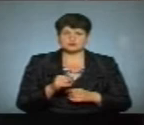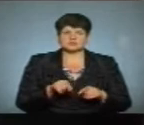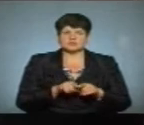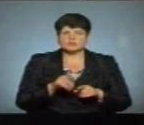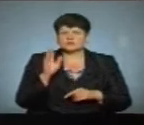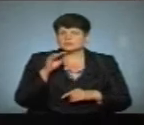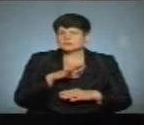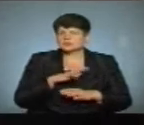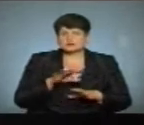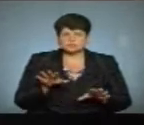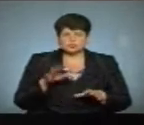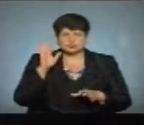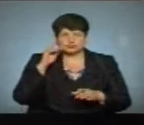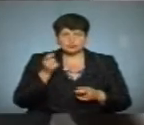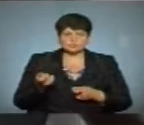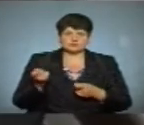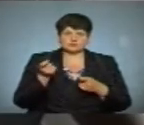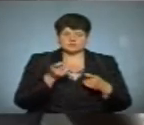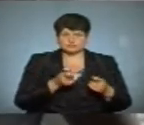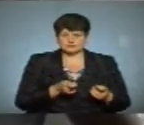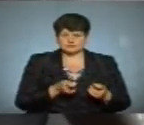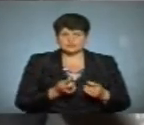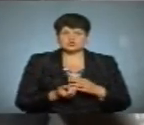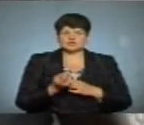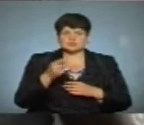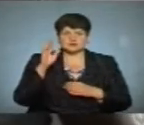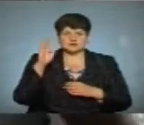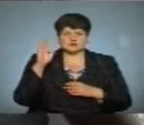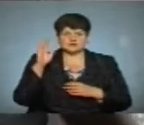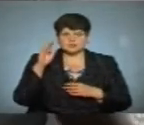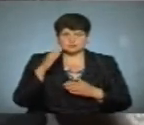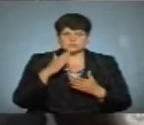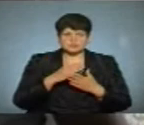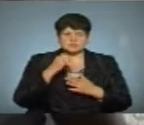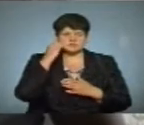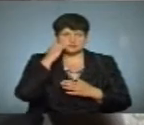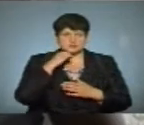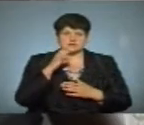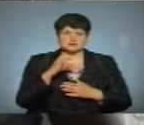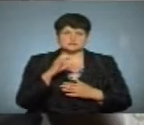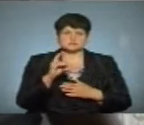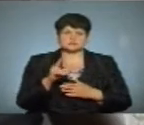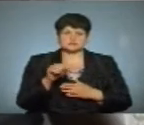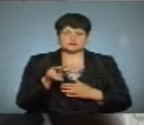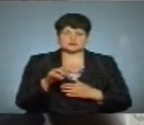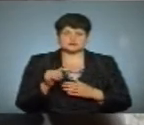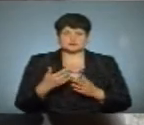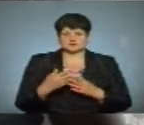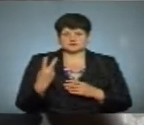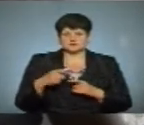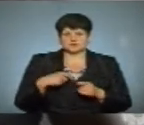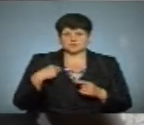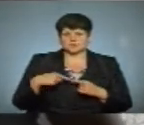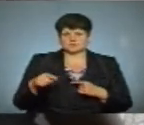було. Воду привозимо з басону. Джерело це знаходиться на старій скалі, далі десь на відстані більше